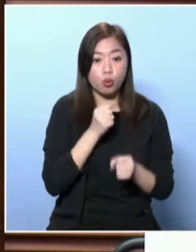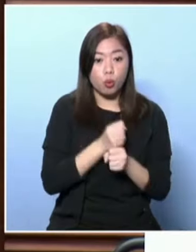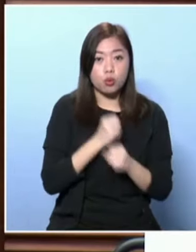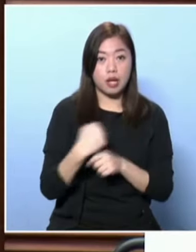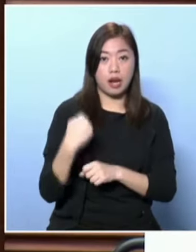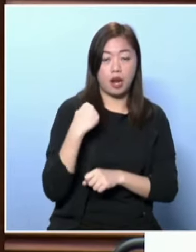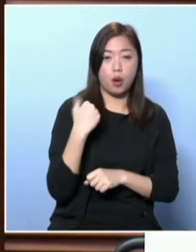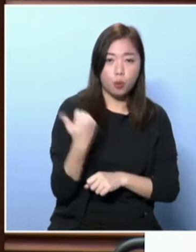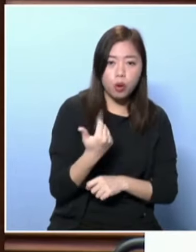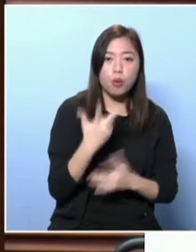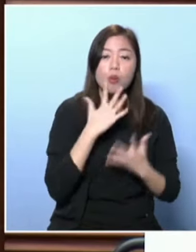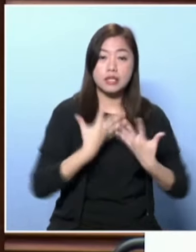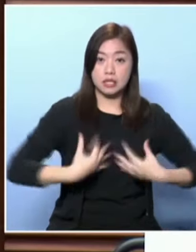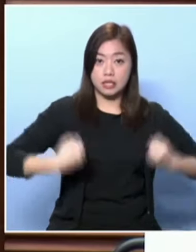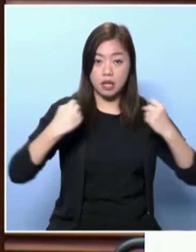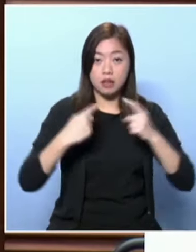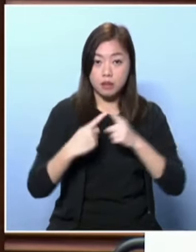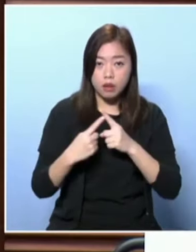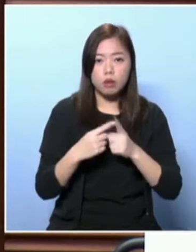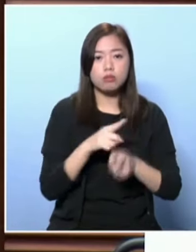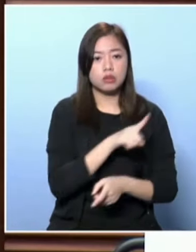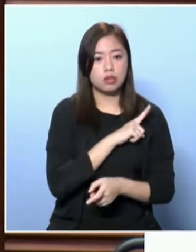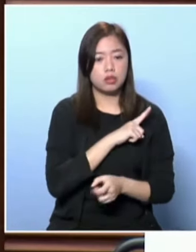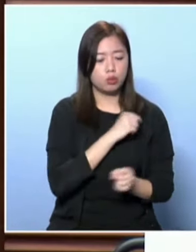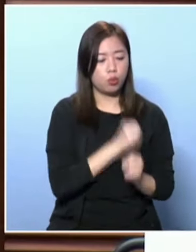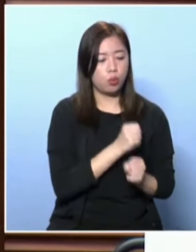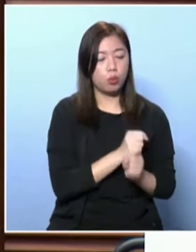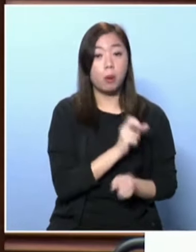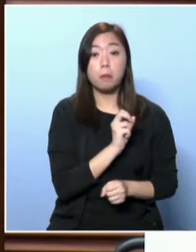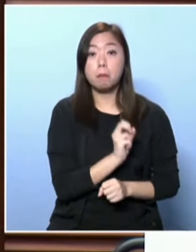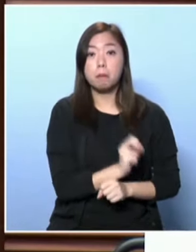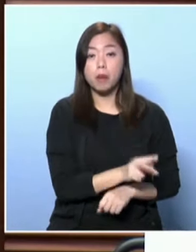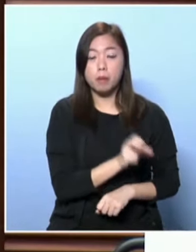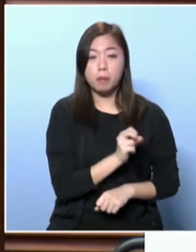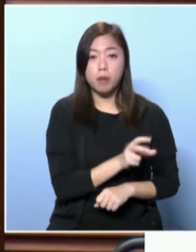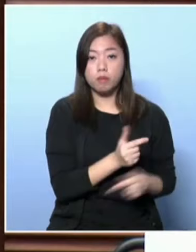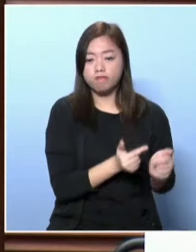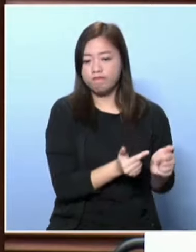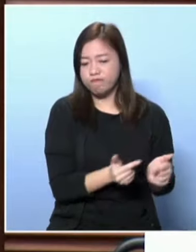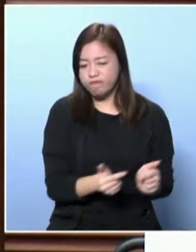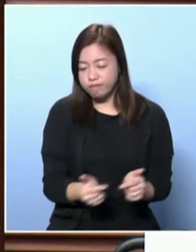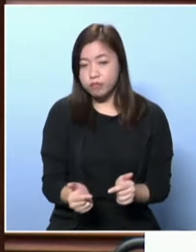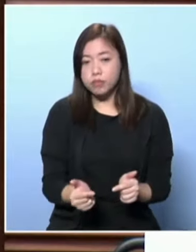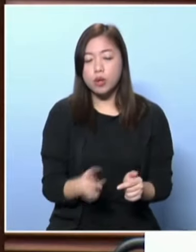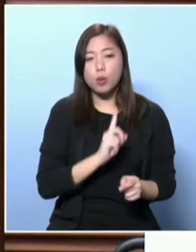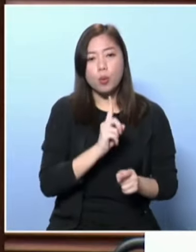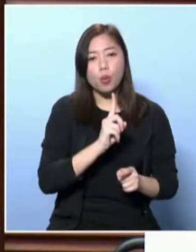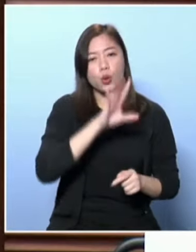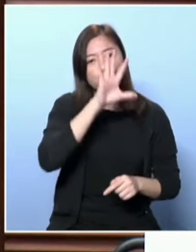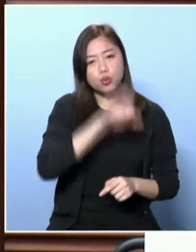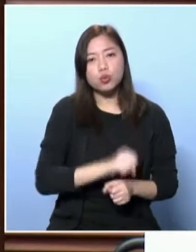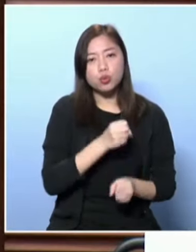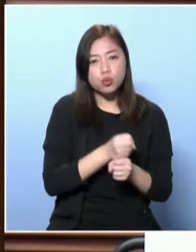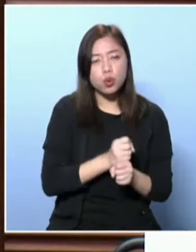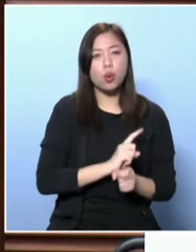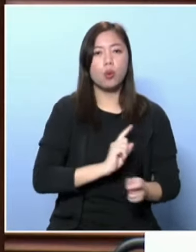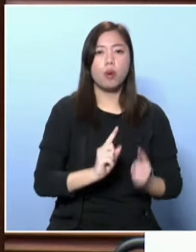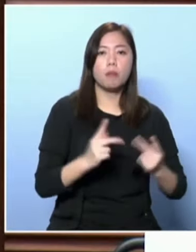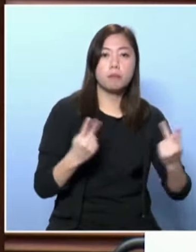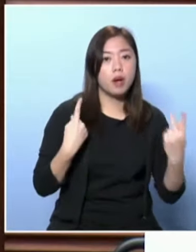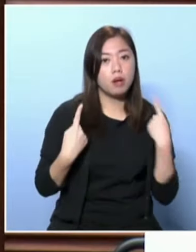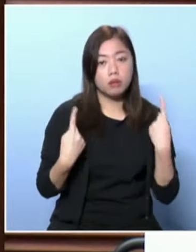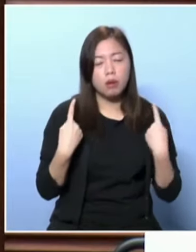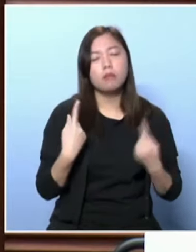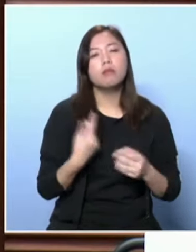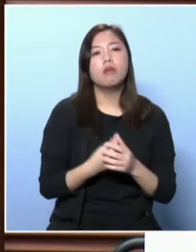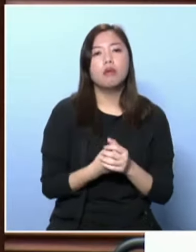力同埋健全嘅人士，就係佢能夠維持工作，不論佢係一個全職或者係一個兼職嘅話咧，